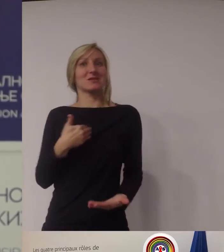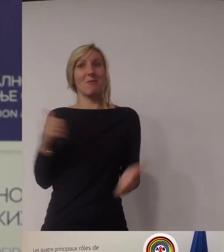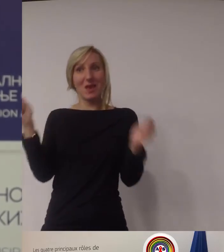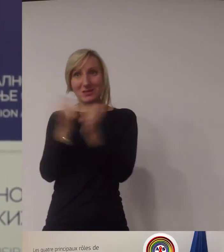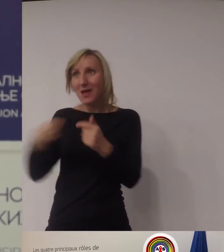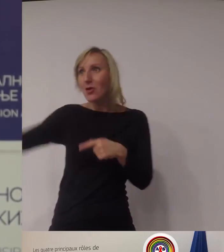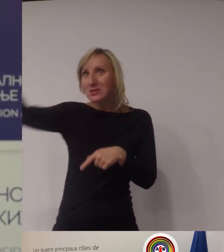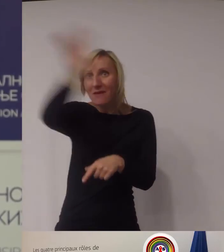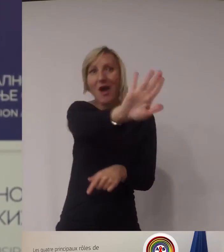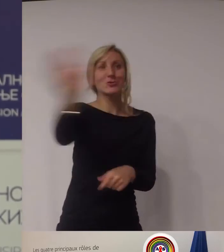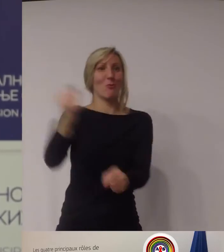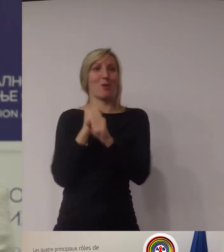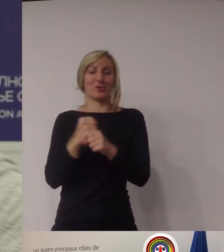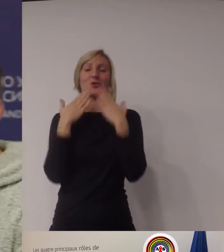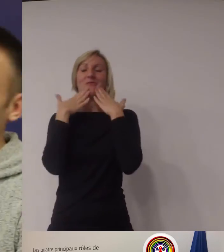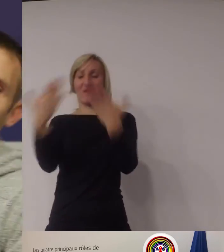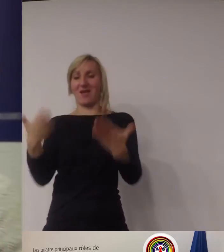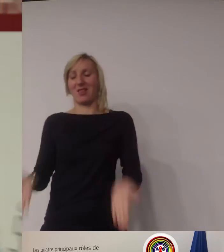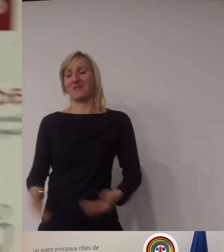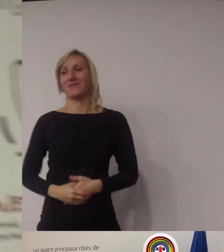vama ovde. Hvala vam.